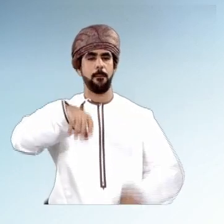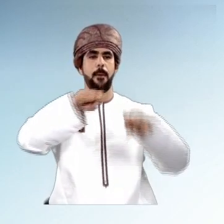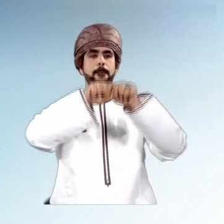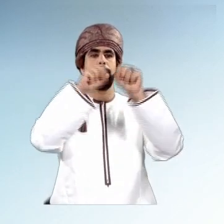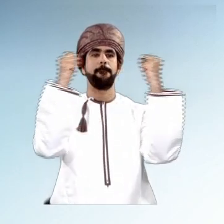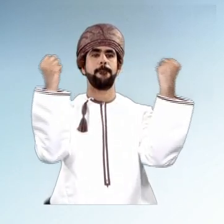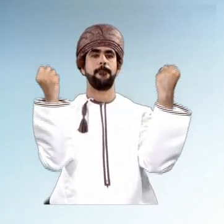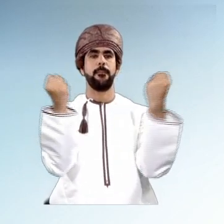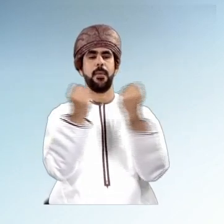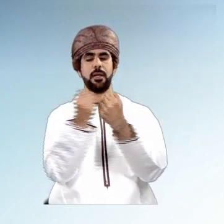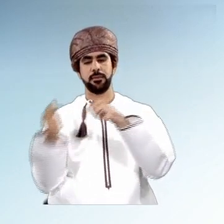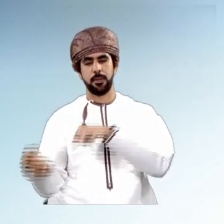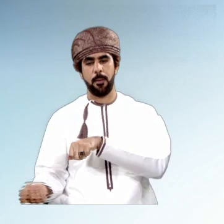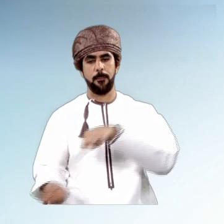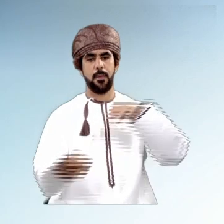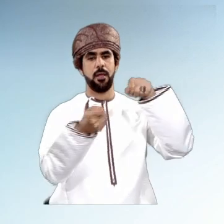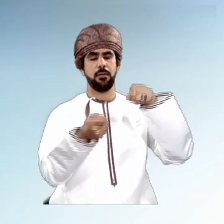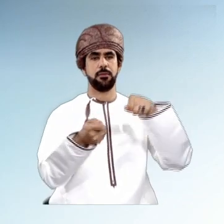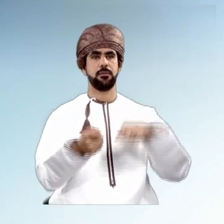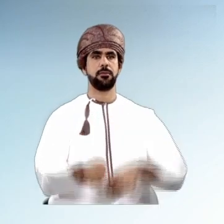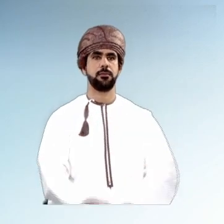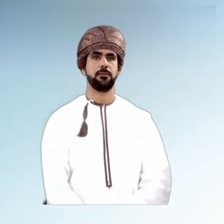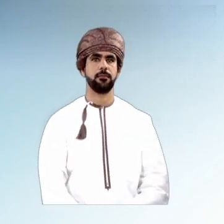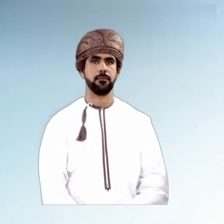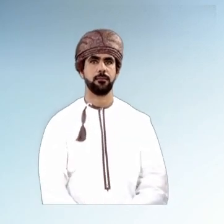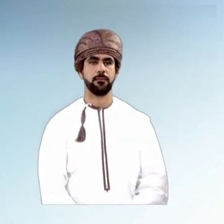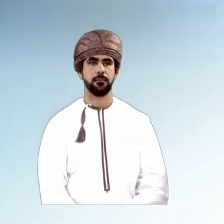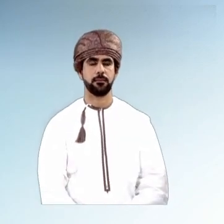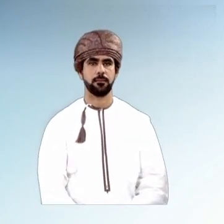السلطان قابوس الرياضي بولايه